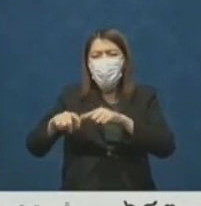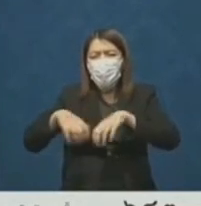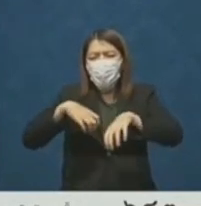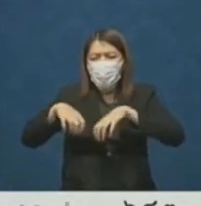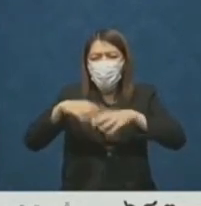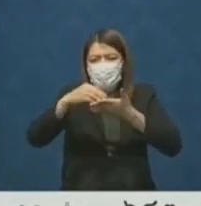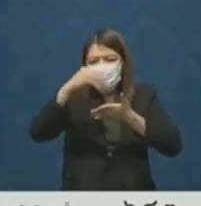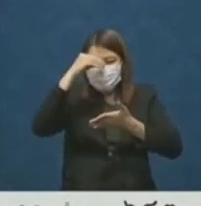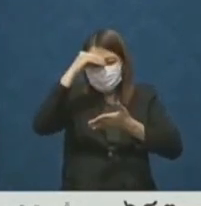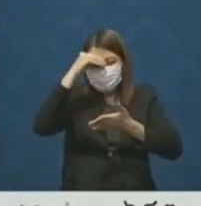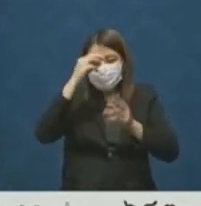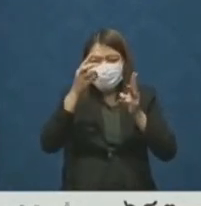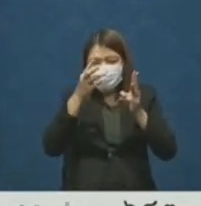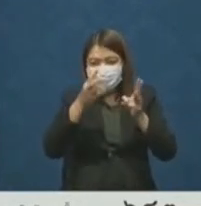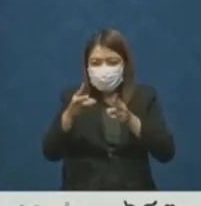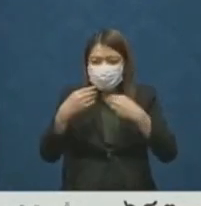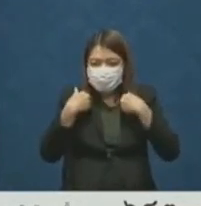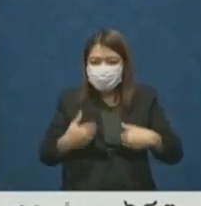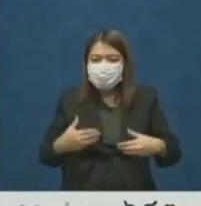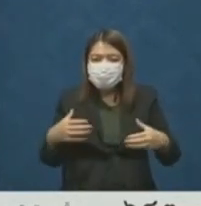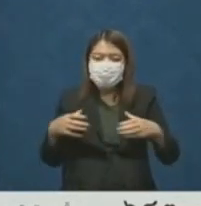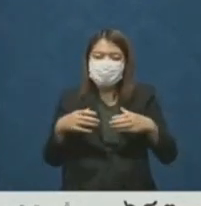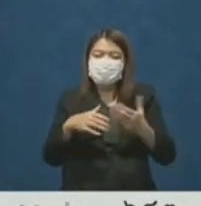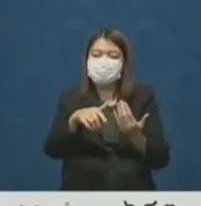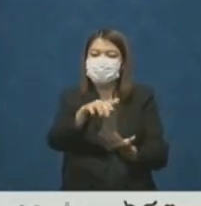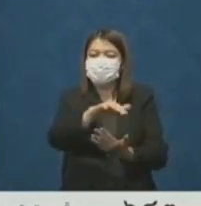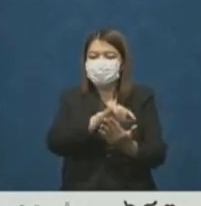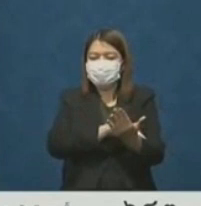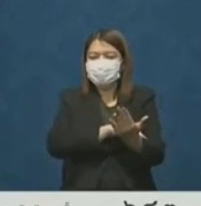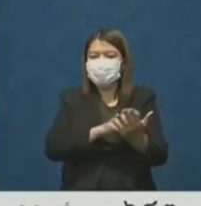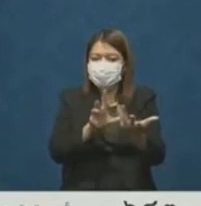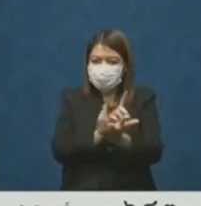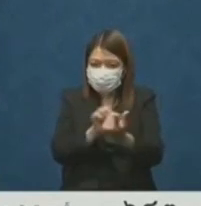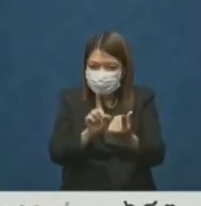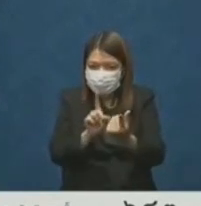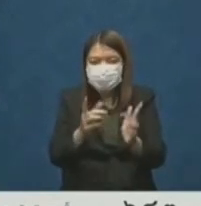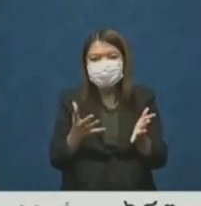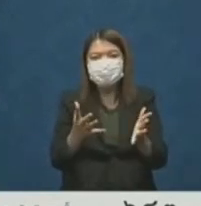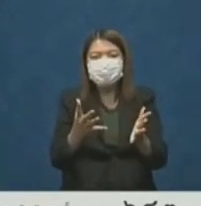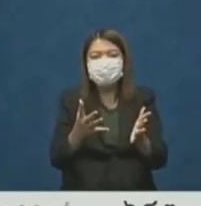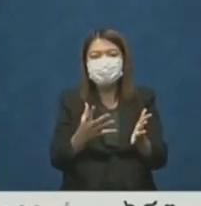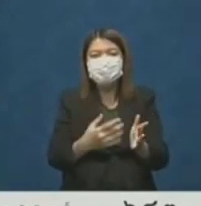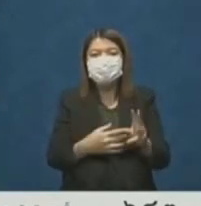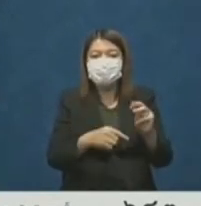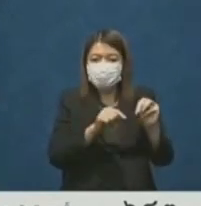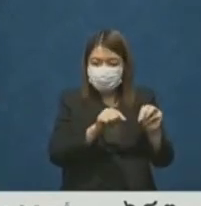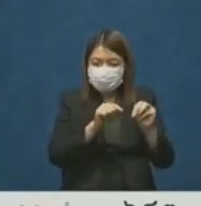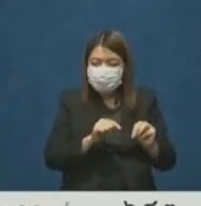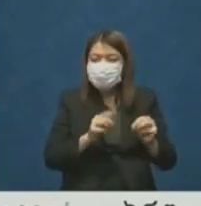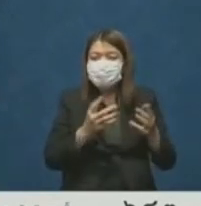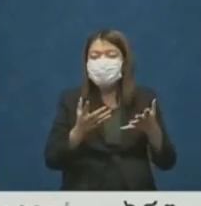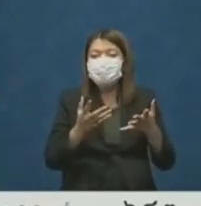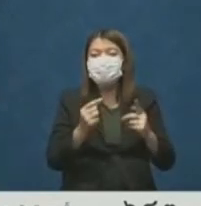างๆไม่มีการจัดการศึกษาในมิติวิถีชีวิตกลุ่มชาติพันธุ์นะครับเรื่องด้านวัฒนธรรมไม่อยู่ในมาต